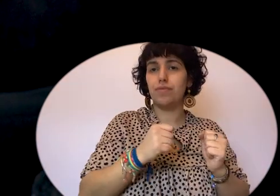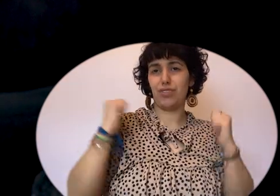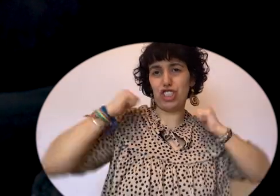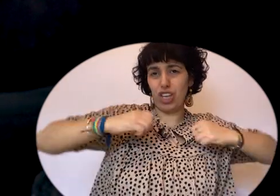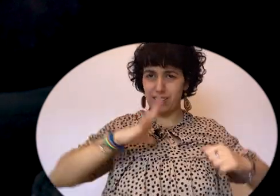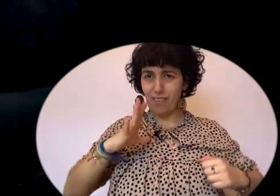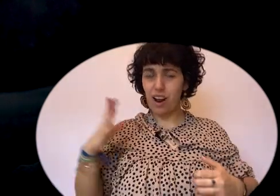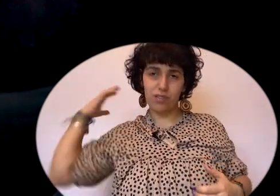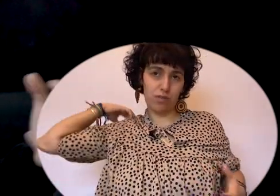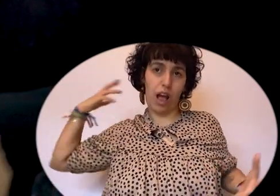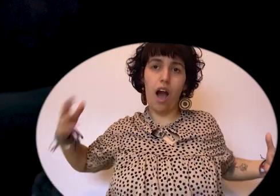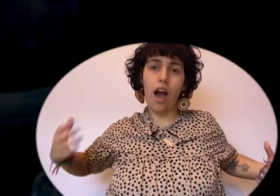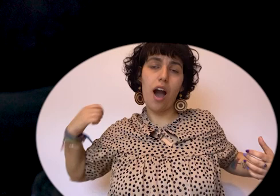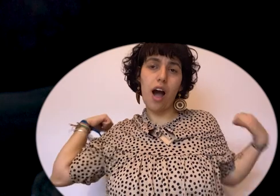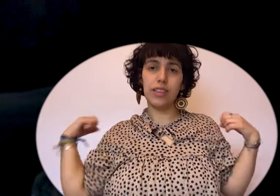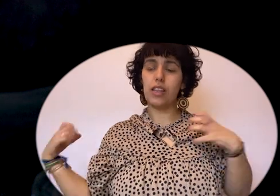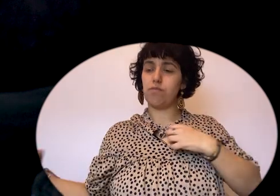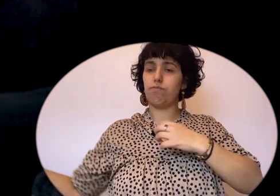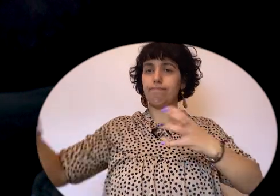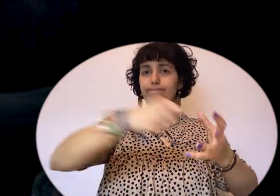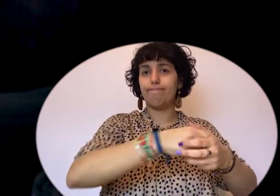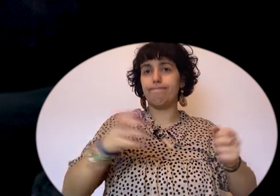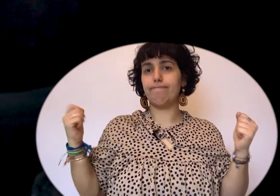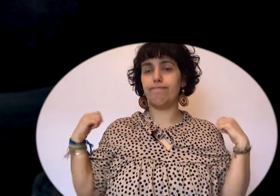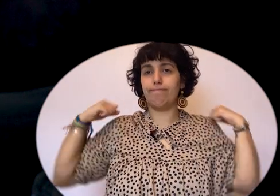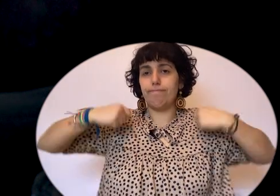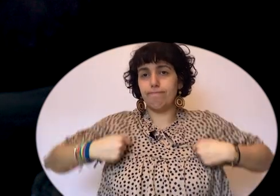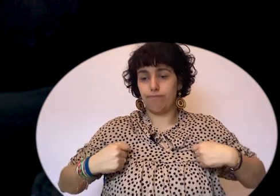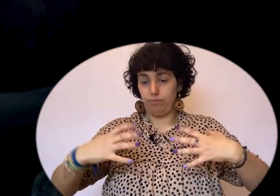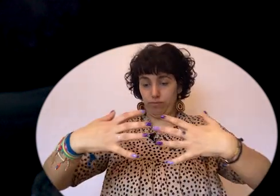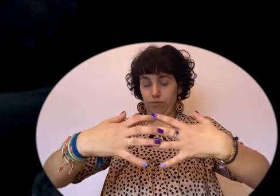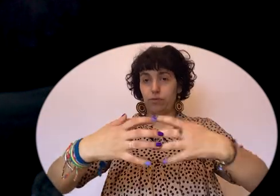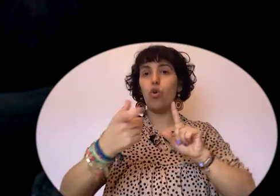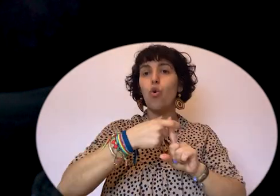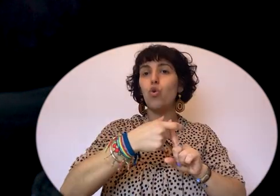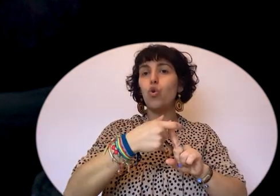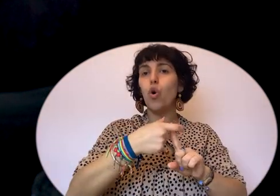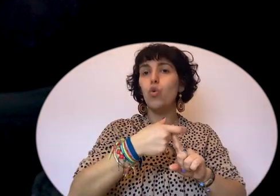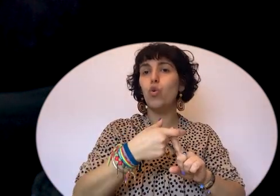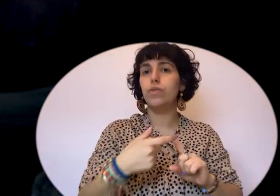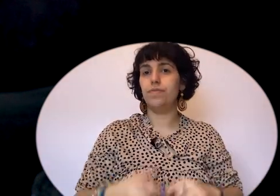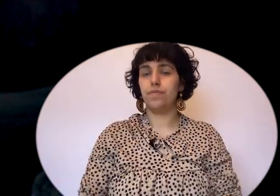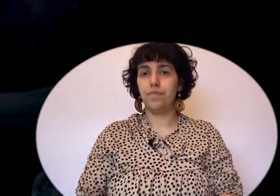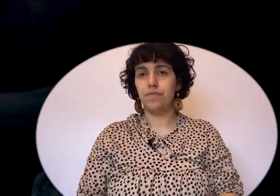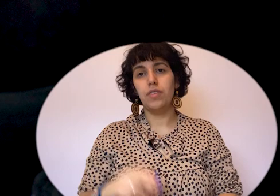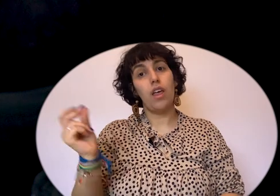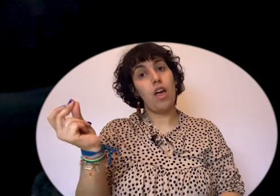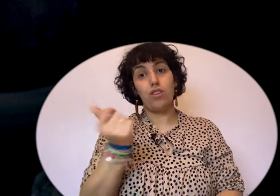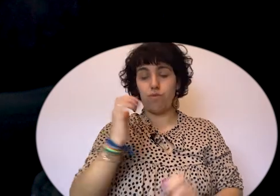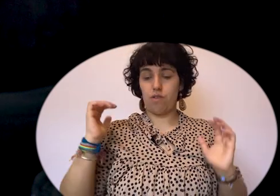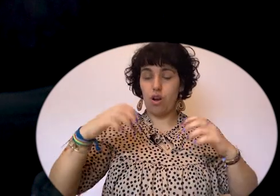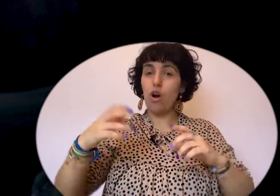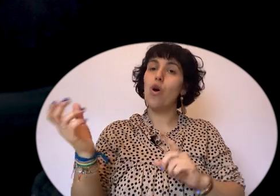koruyabiliyor ya da işte sırt çantasının önüne çekmek ve çekerek kaçmak size bir kalkan oluşturabiliyor Ama tabii ki